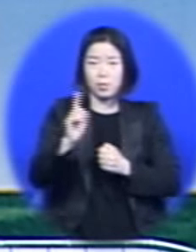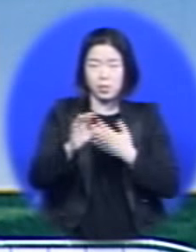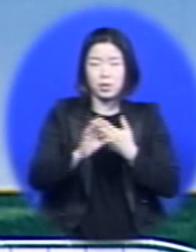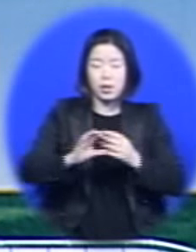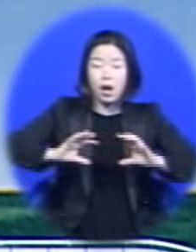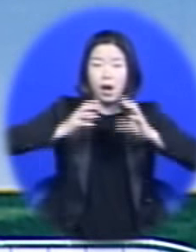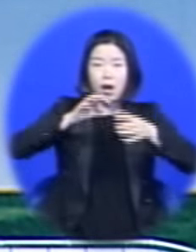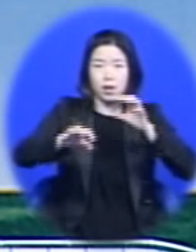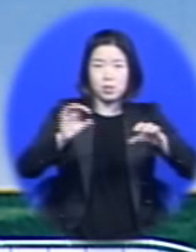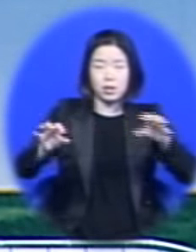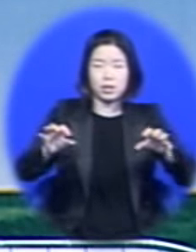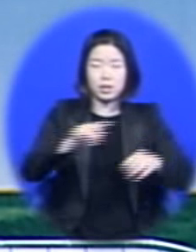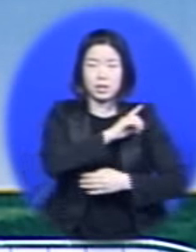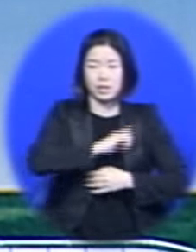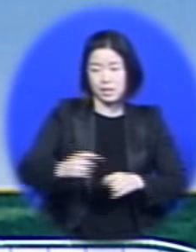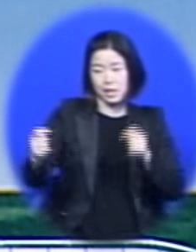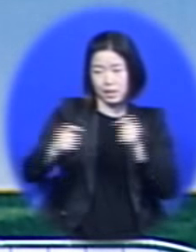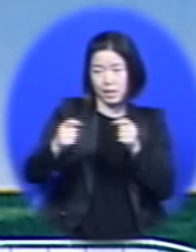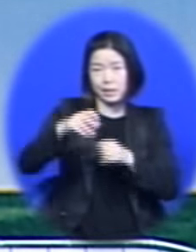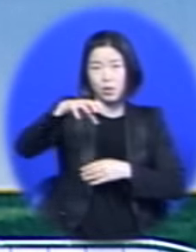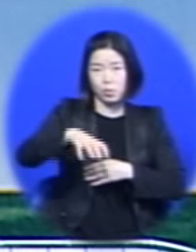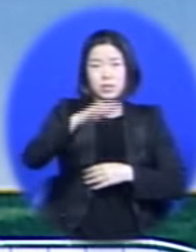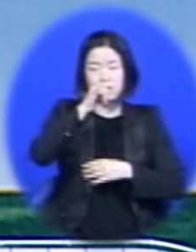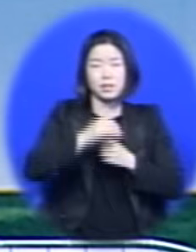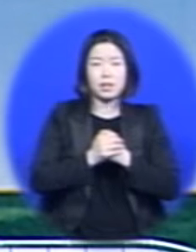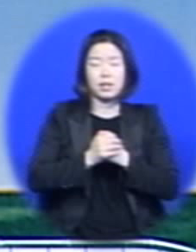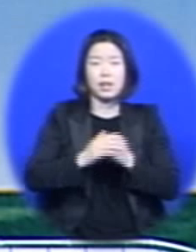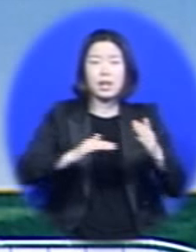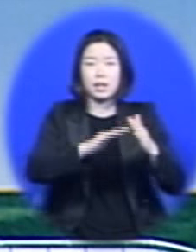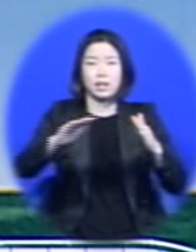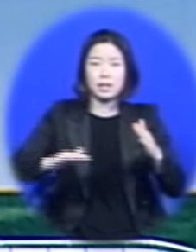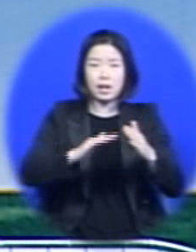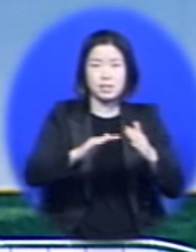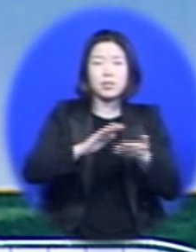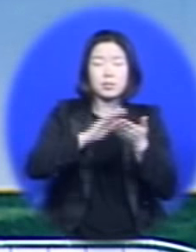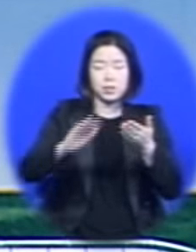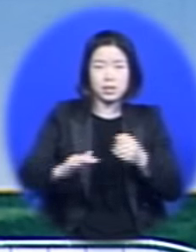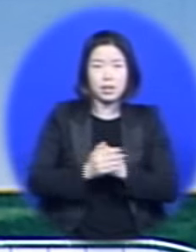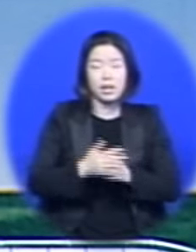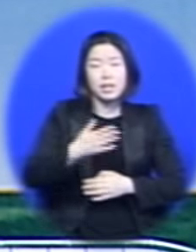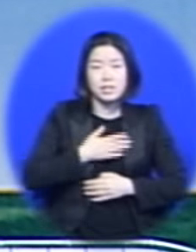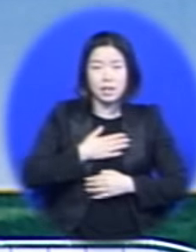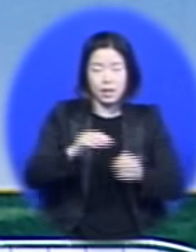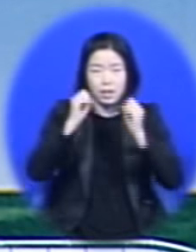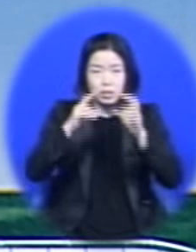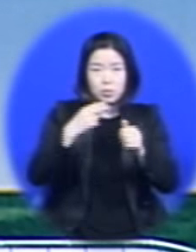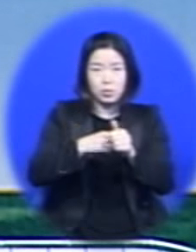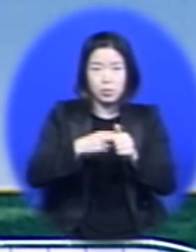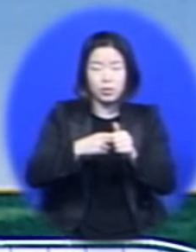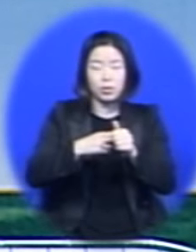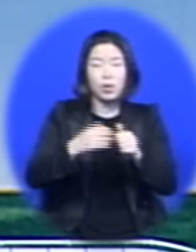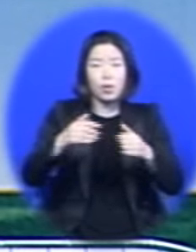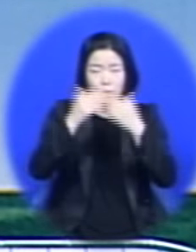열방이 가장 가까운 곳에 있었습니다. 가정이었습니다. 제가 선교 완성을 위하여